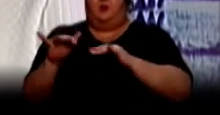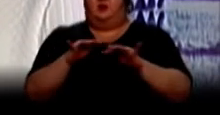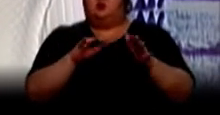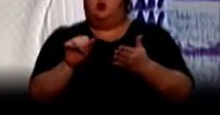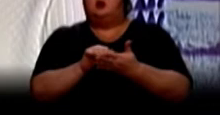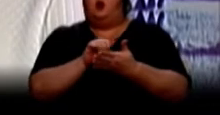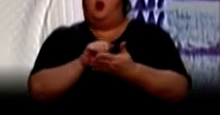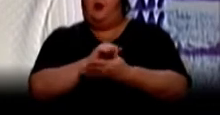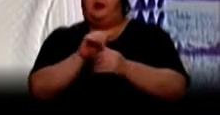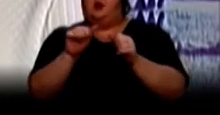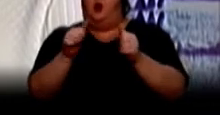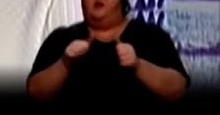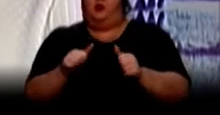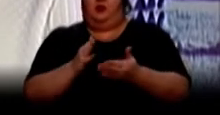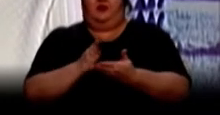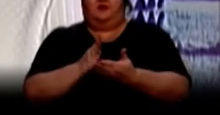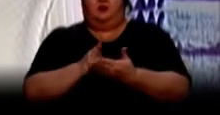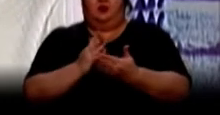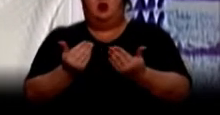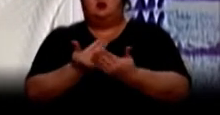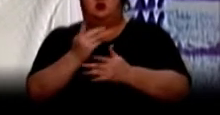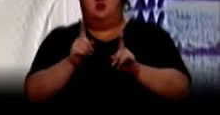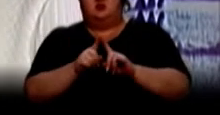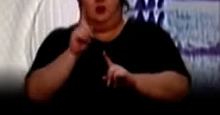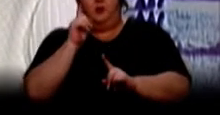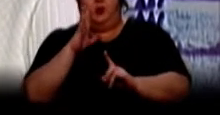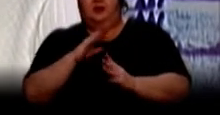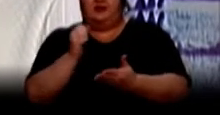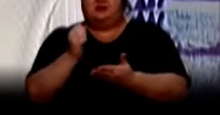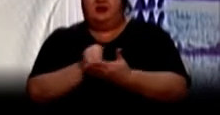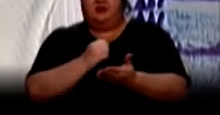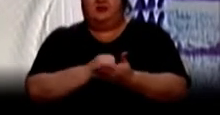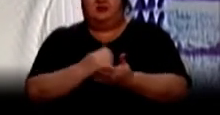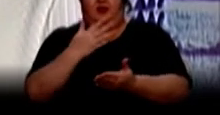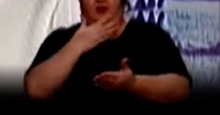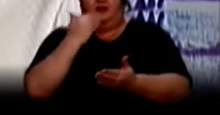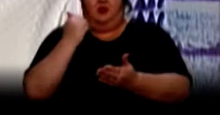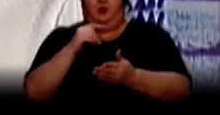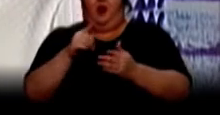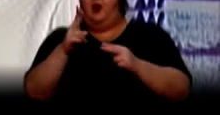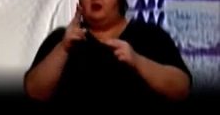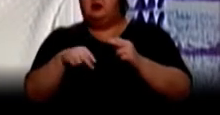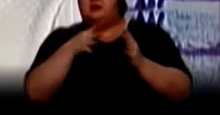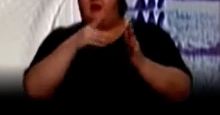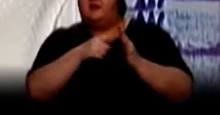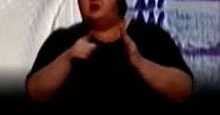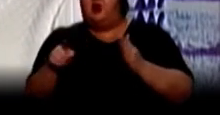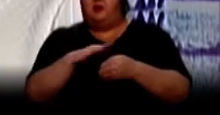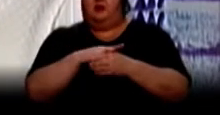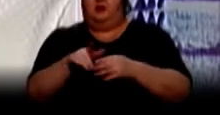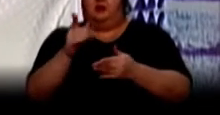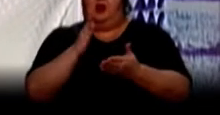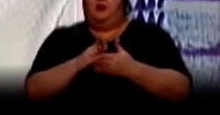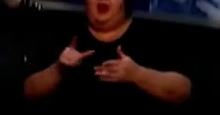документів оформлення відбувається. Але, знову ж таки, поки не затверджені документи, немає дедлайну виконання. Але там є європейські кошти,